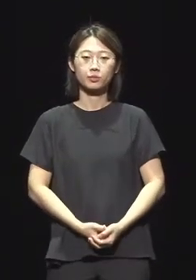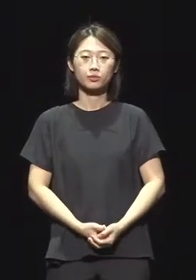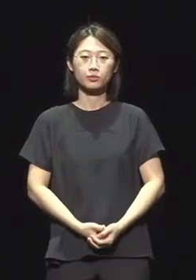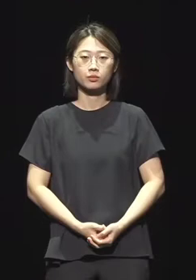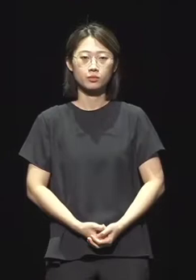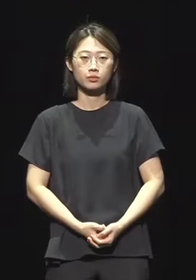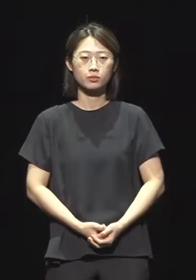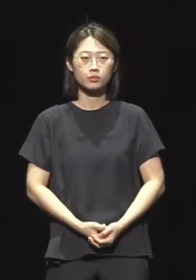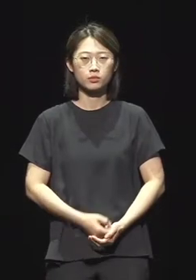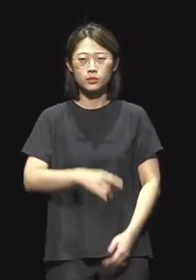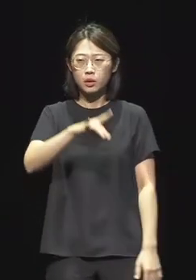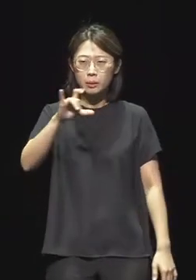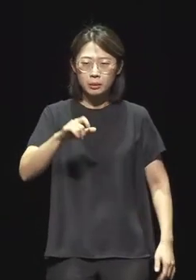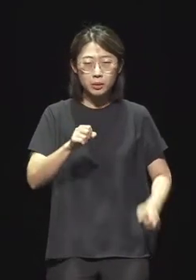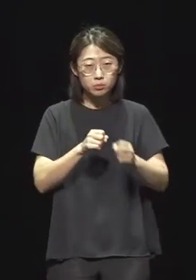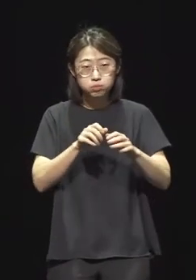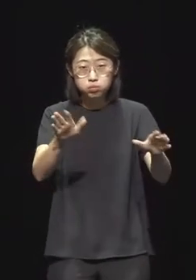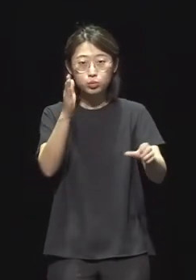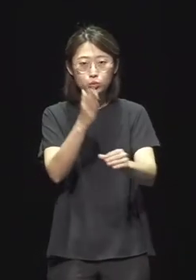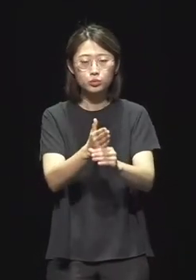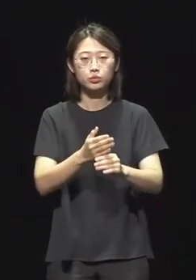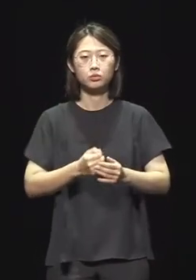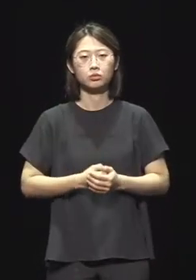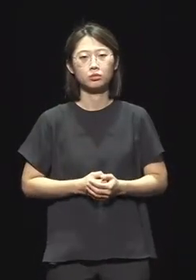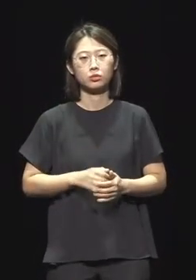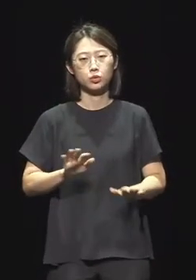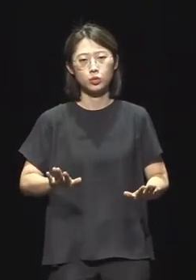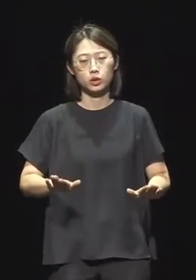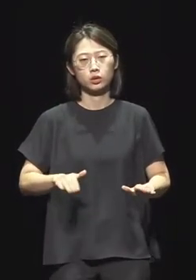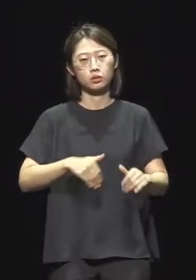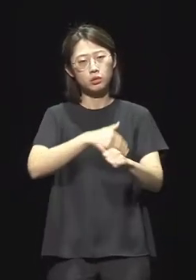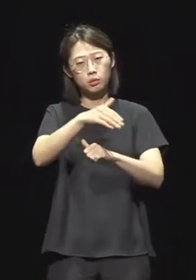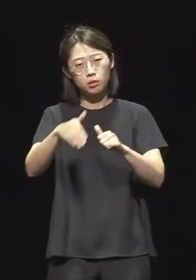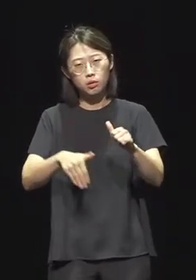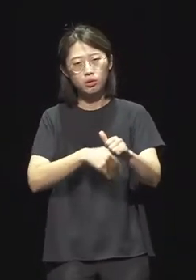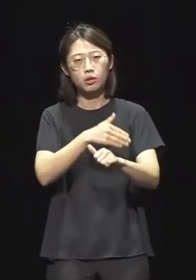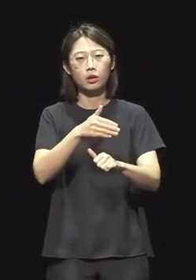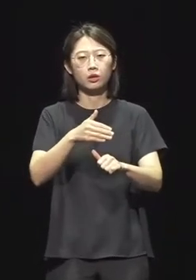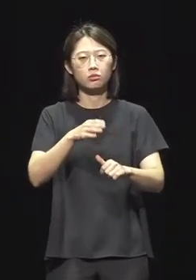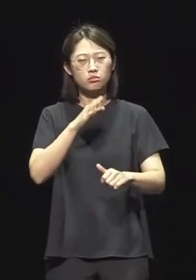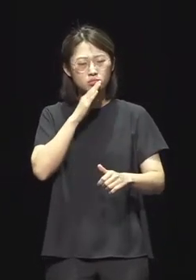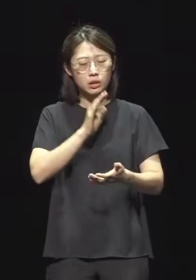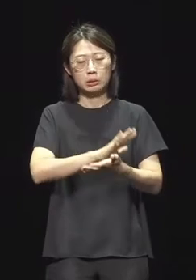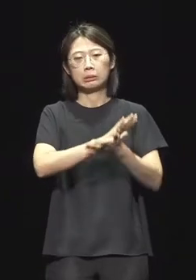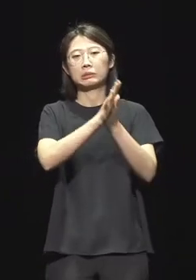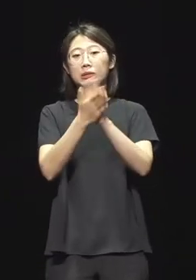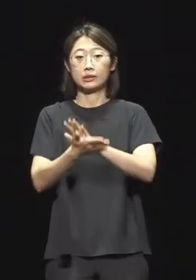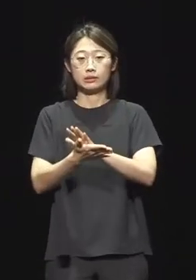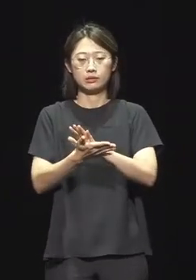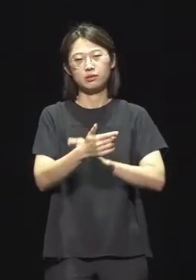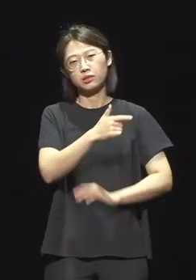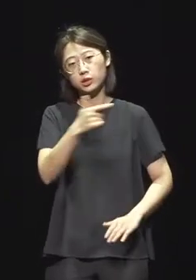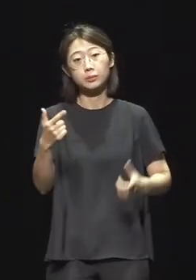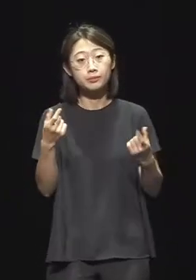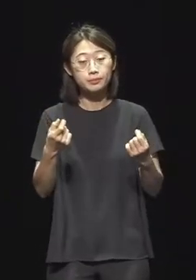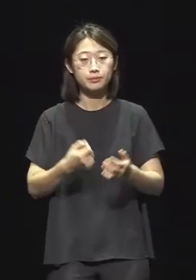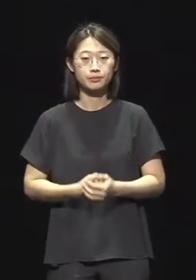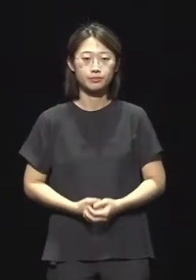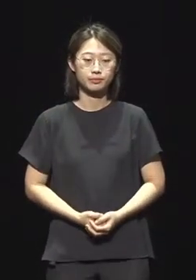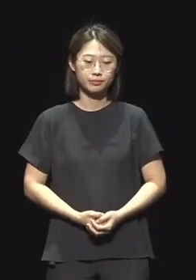바이러스가 전 세계로 퍼져나가면서 우리의 일상을 참 많이 바꿔놓았습니다.